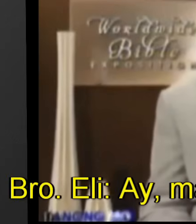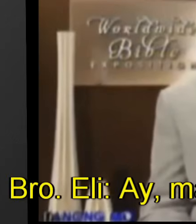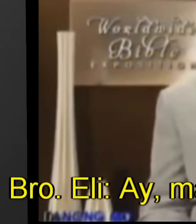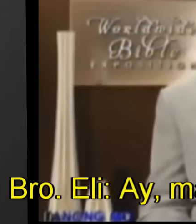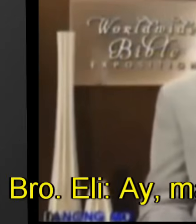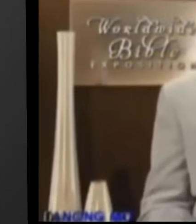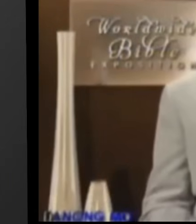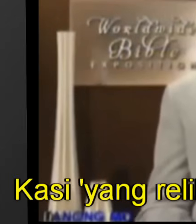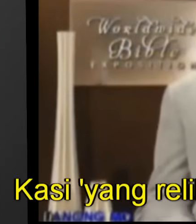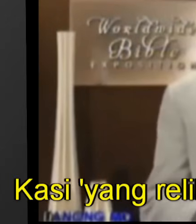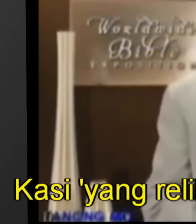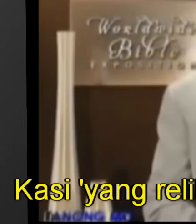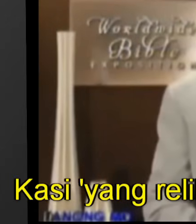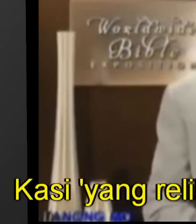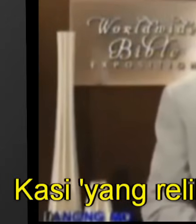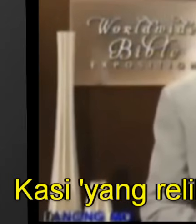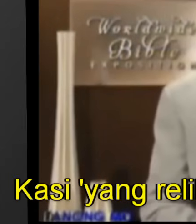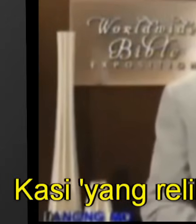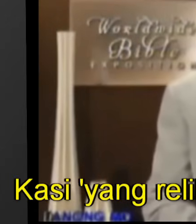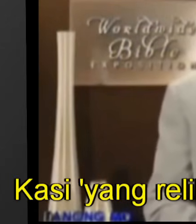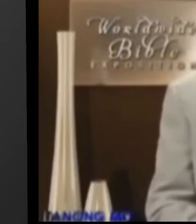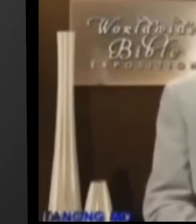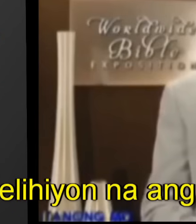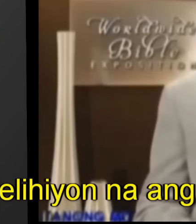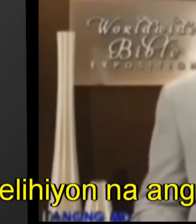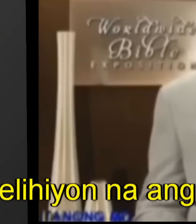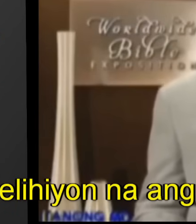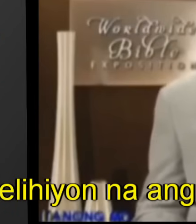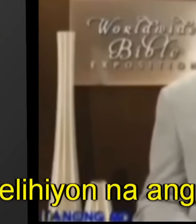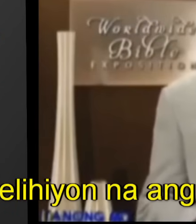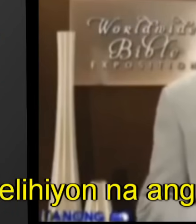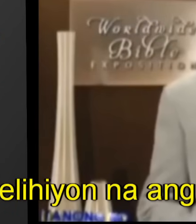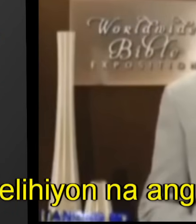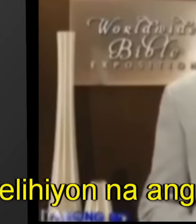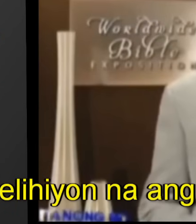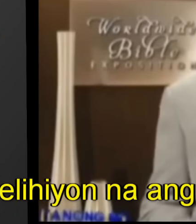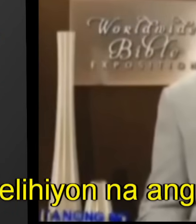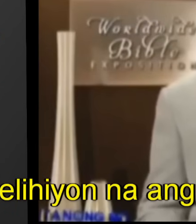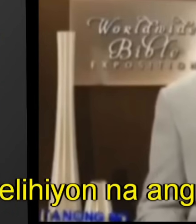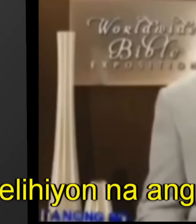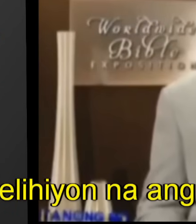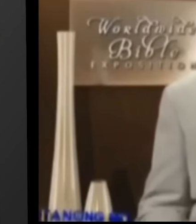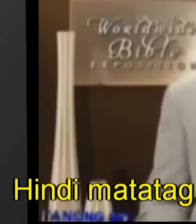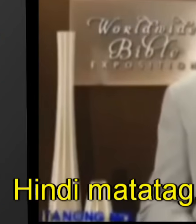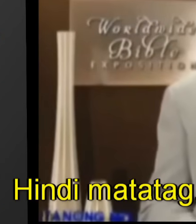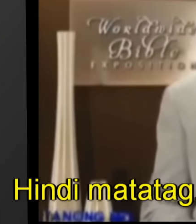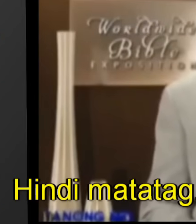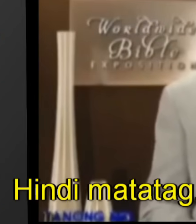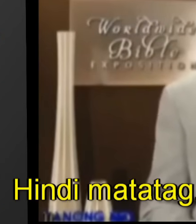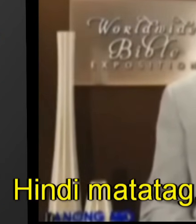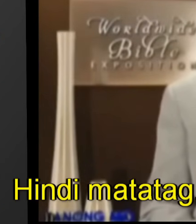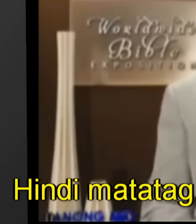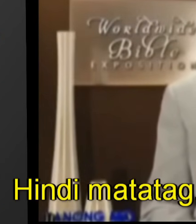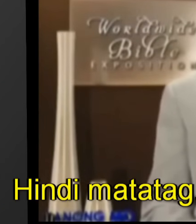ay magsuri ka. Kasi yung reliyon mo mali. Reliyon na ang aral ay mali, hindi